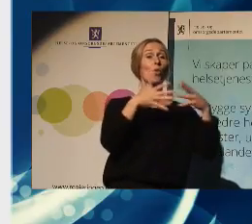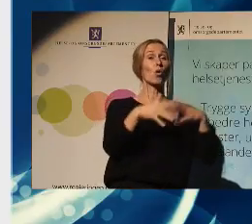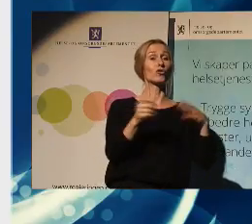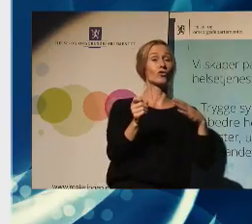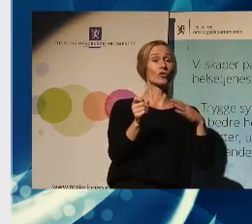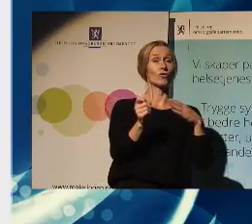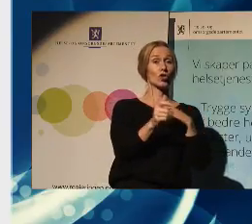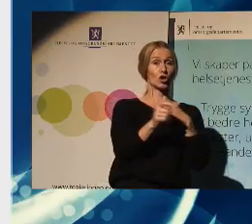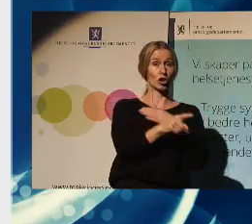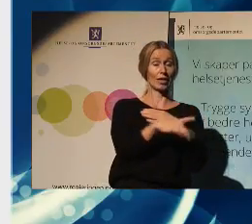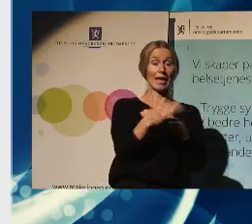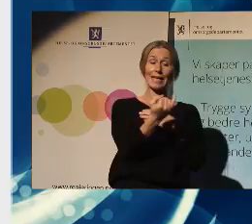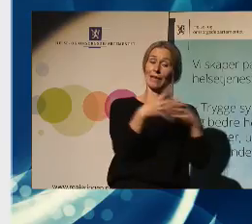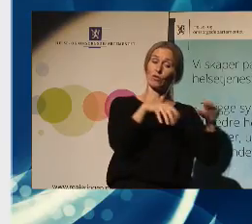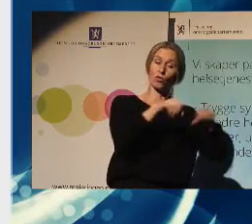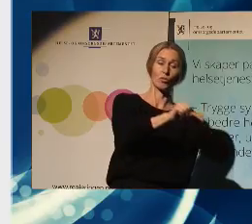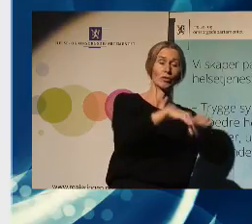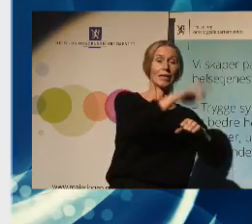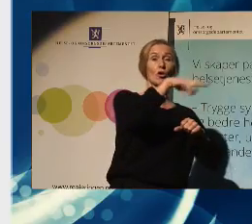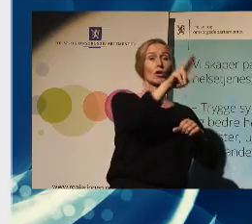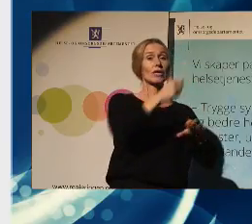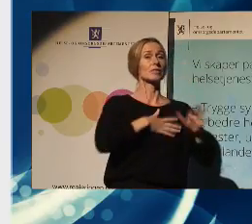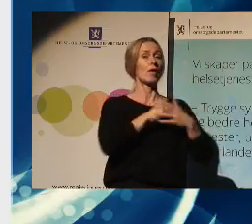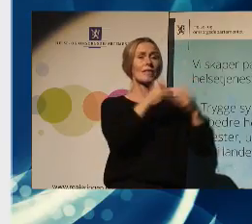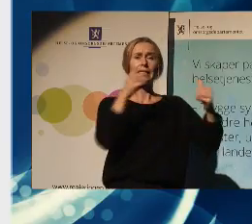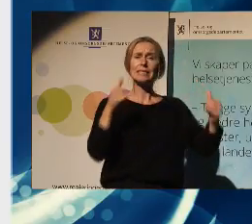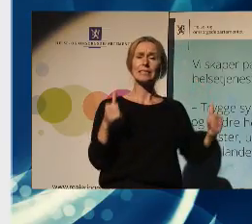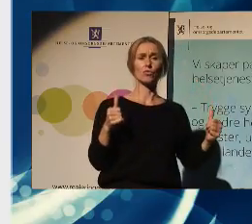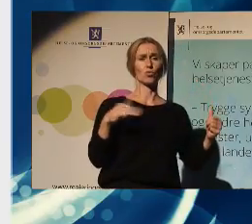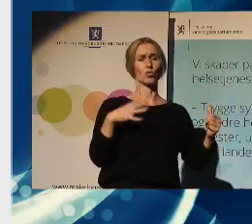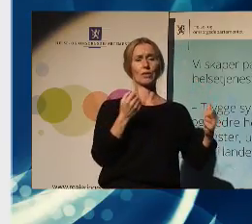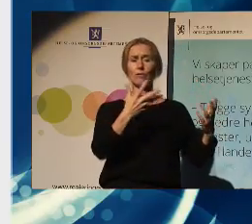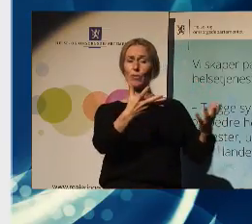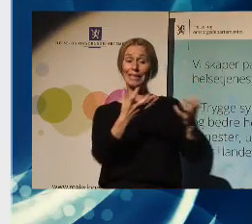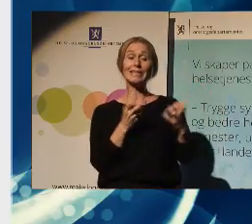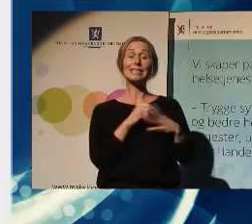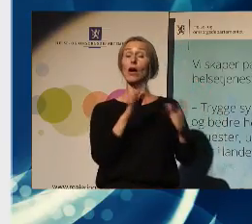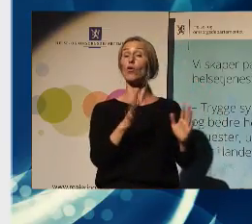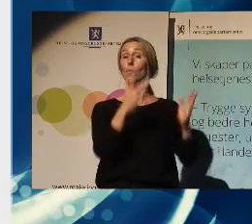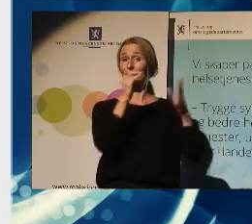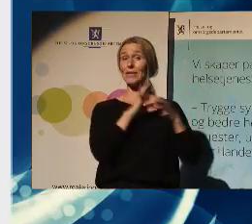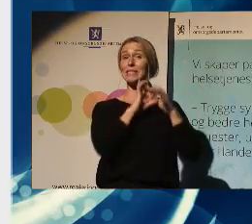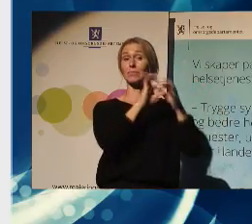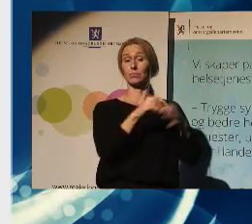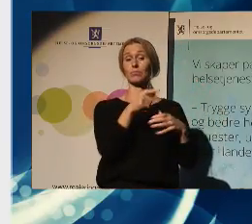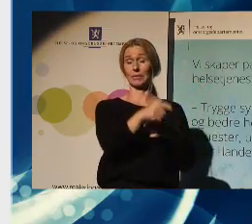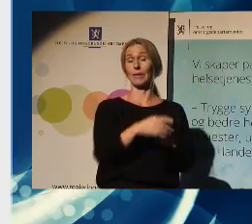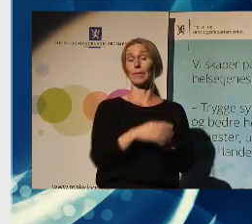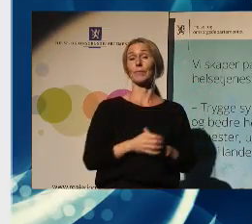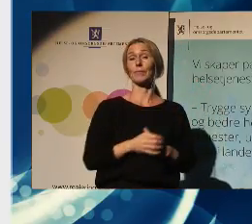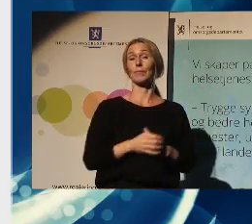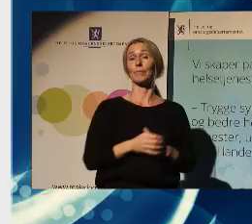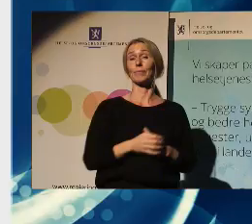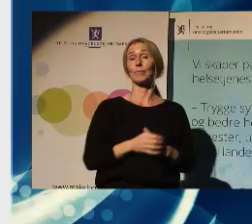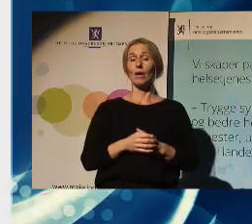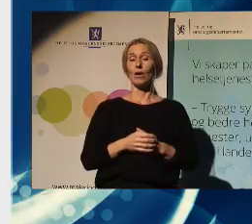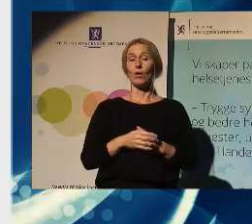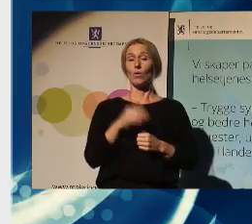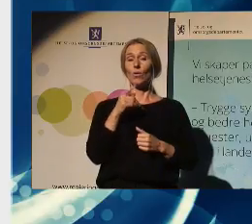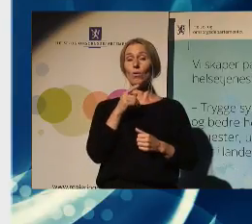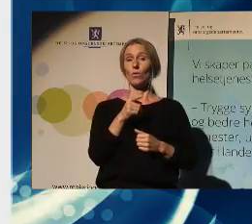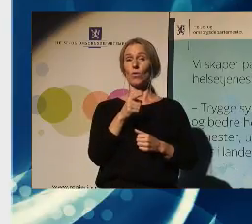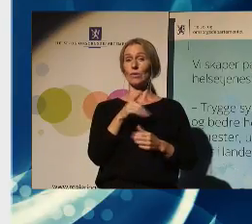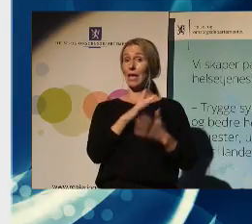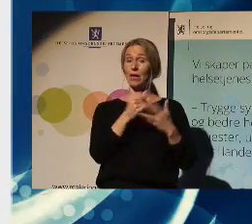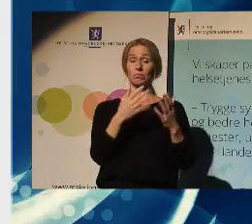båtflyktningene i en kommune i Norge, så hadde en stor interessant opplevelse i forbindelse med det. Og dette har bare